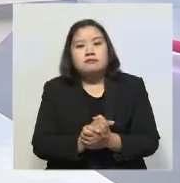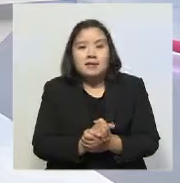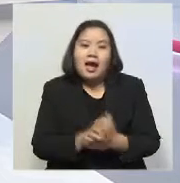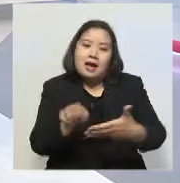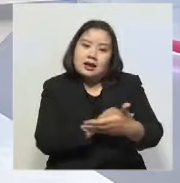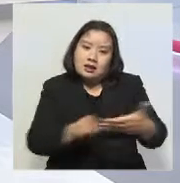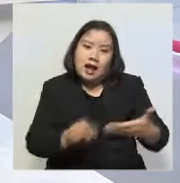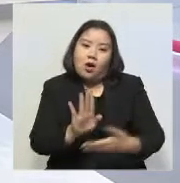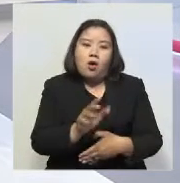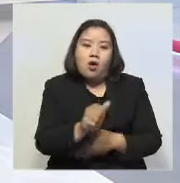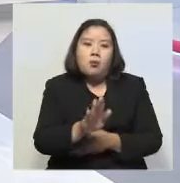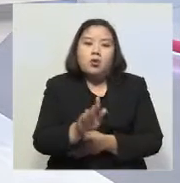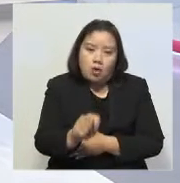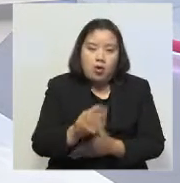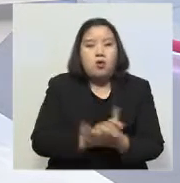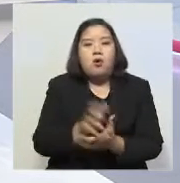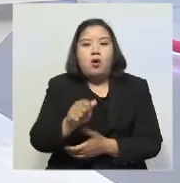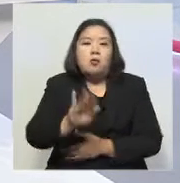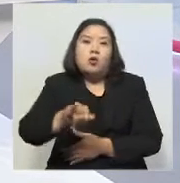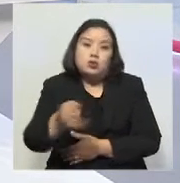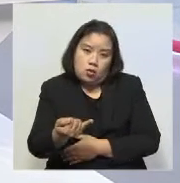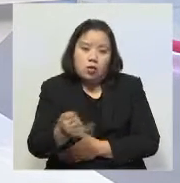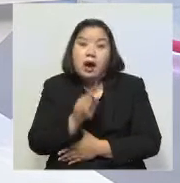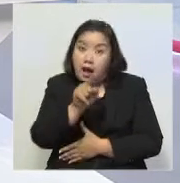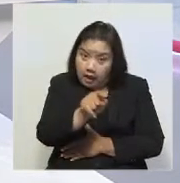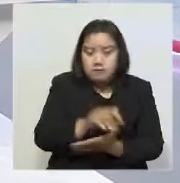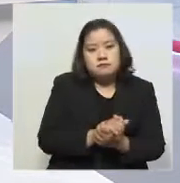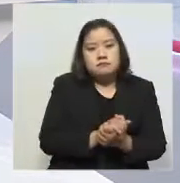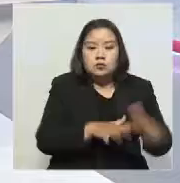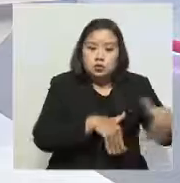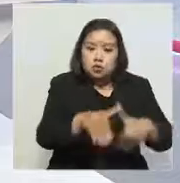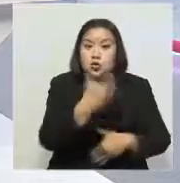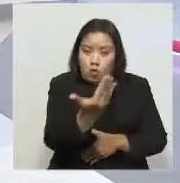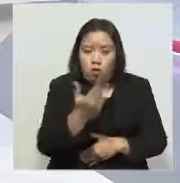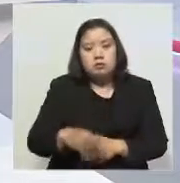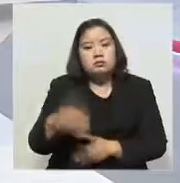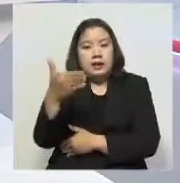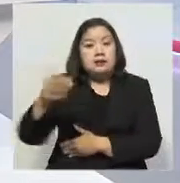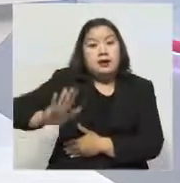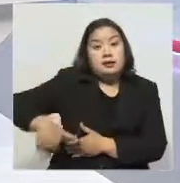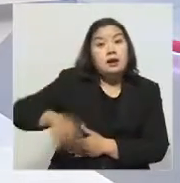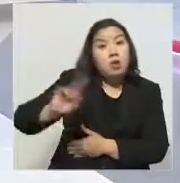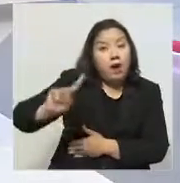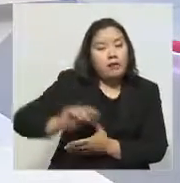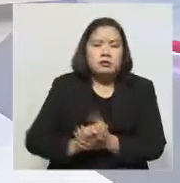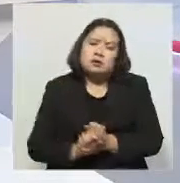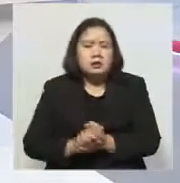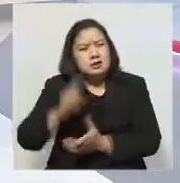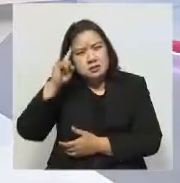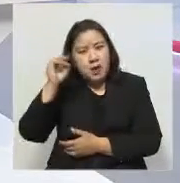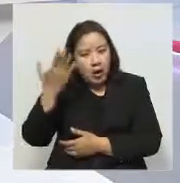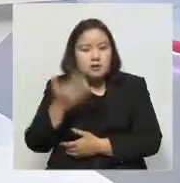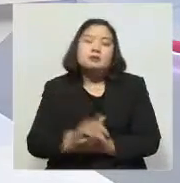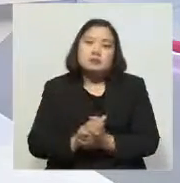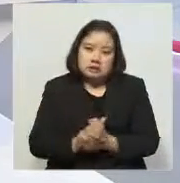ไงนะนายกองค์การบริหารส่วนจังหวัดเป็นยังไง เกิดขึ้นก่อนหรือหลังการเลือกตั้งครั้งใหญ ่ถูกต้องตอนนี้ยังเป็นคำถามตัวโตๆว่าตอนนี้ไปถึงไ